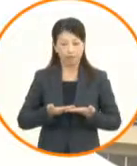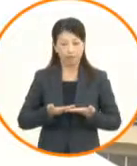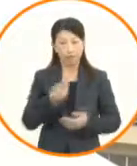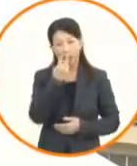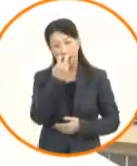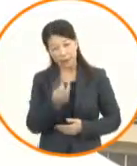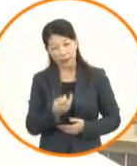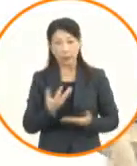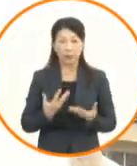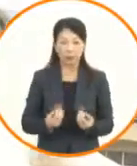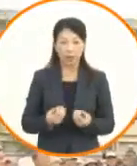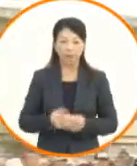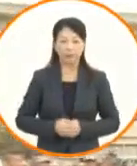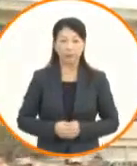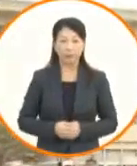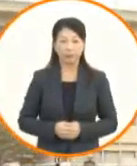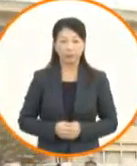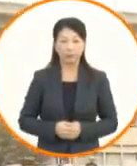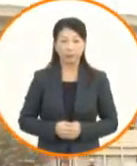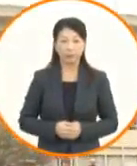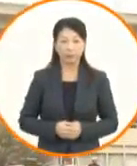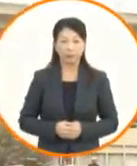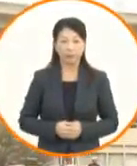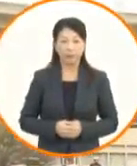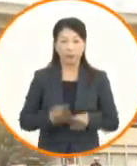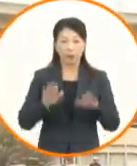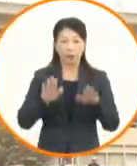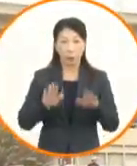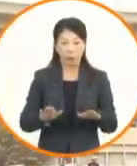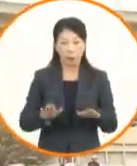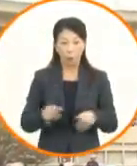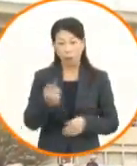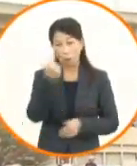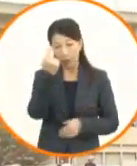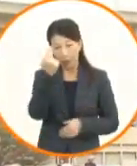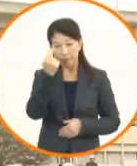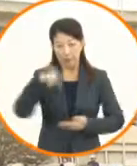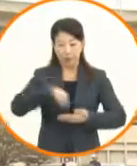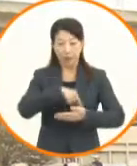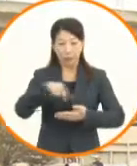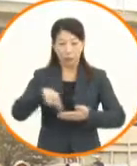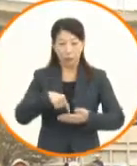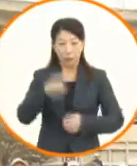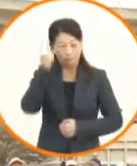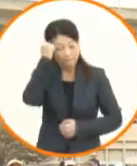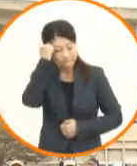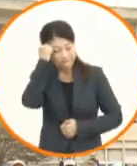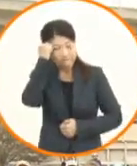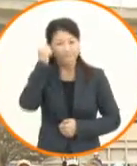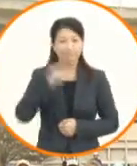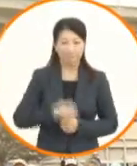安心しました。 今日、学んだことをしっかり活かして、